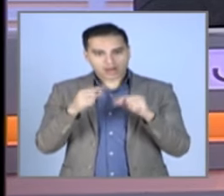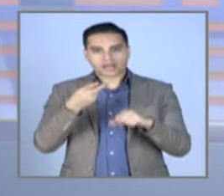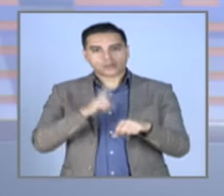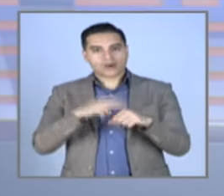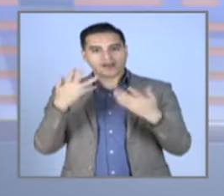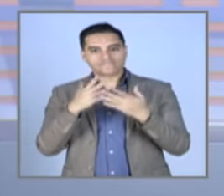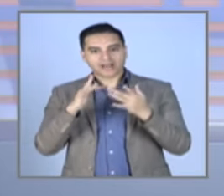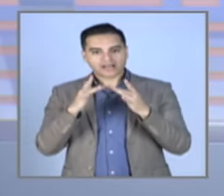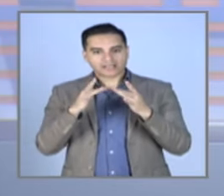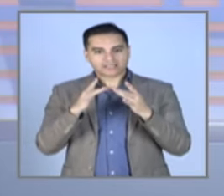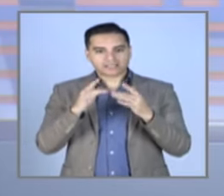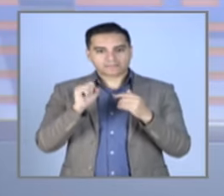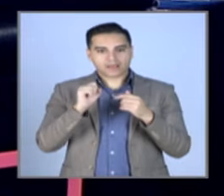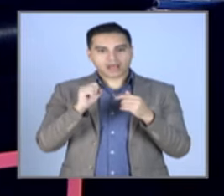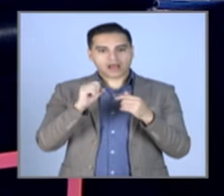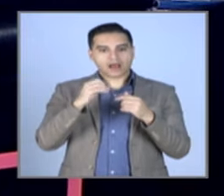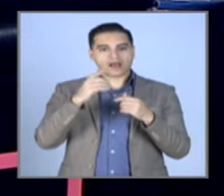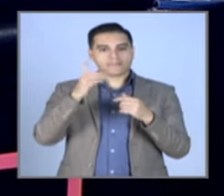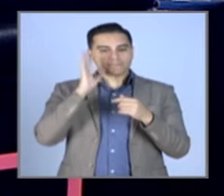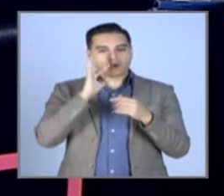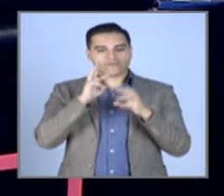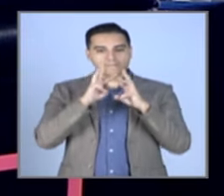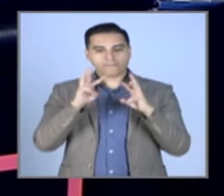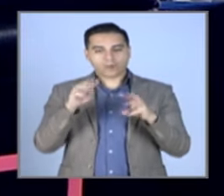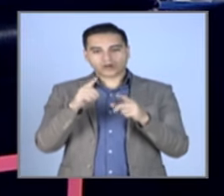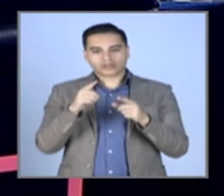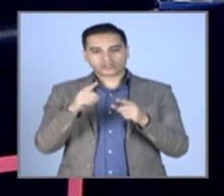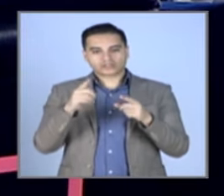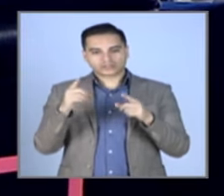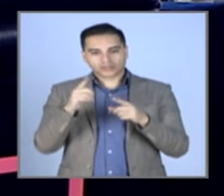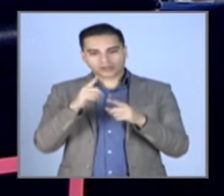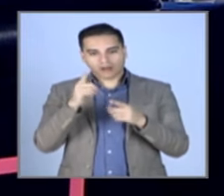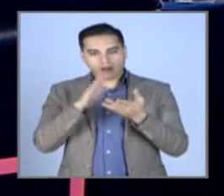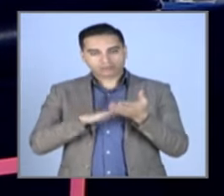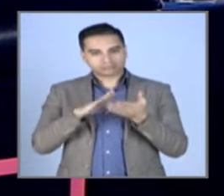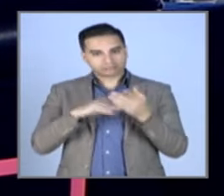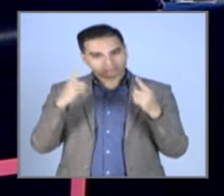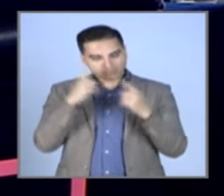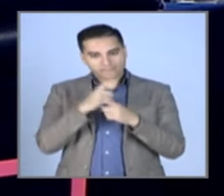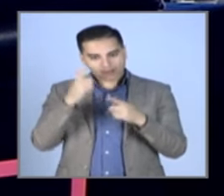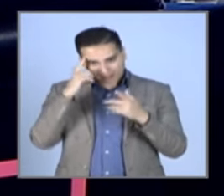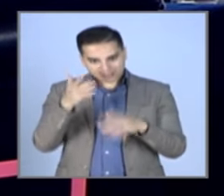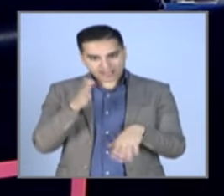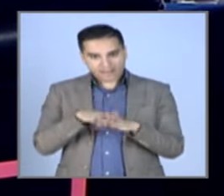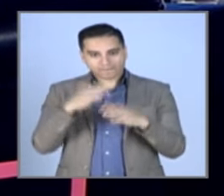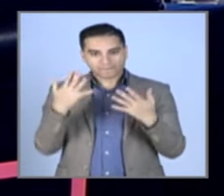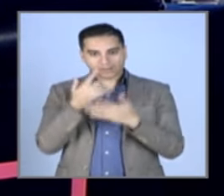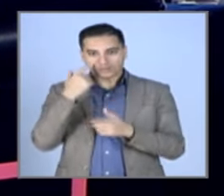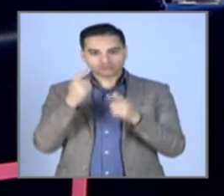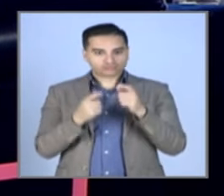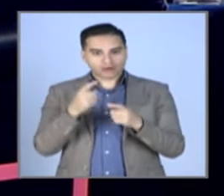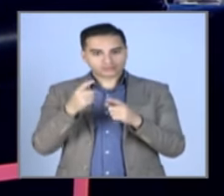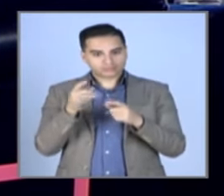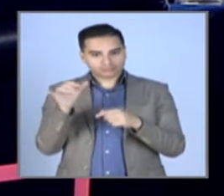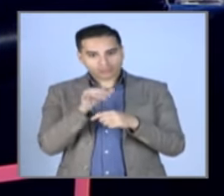ما يدخلش في نتورك اوبن، يتعامل دايما مع الموضوع بحرص زائد، حتى على الاخص بالنسبه للناس العاديه انه يعمل باسورد